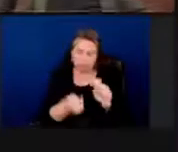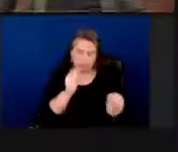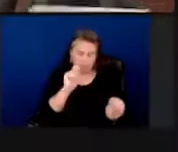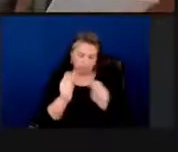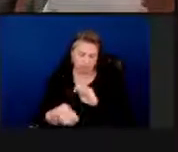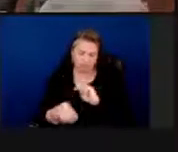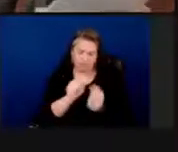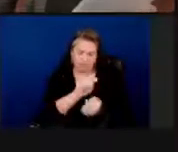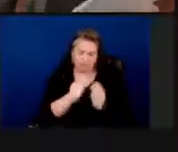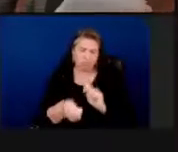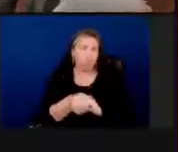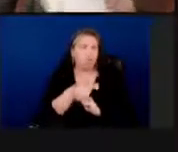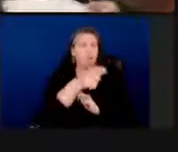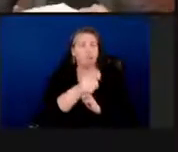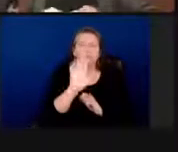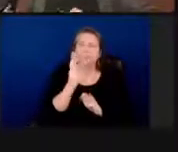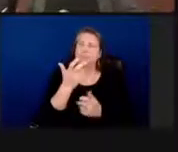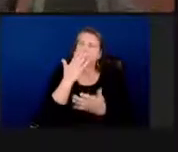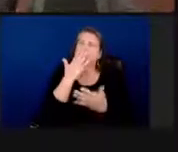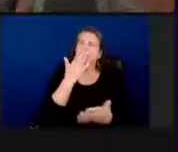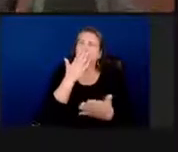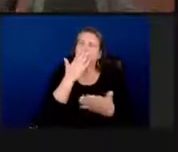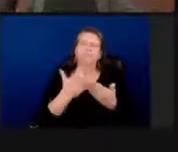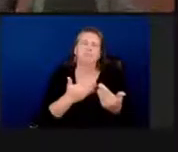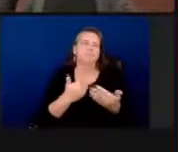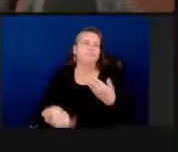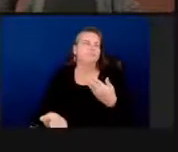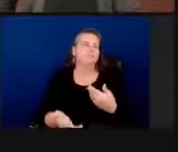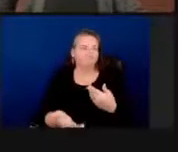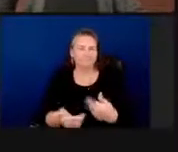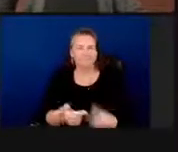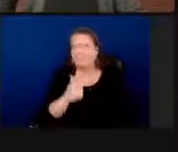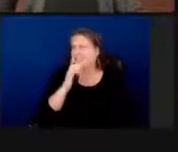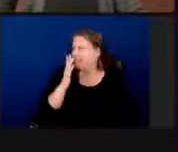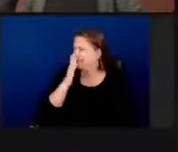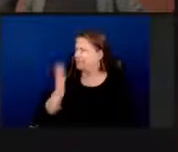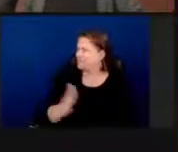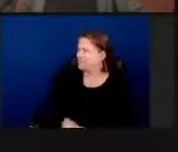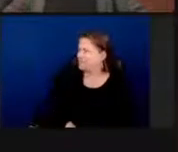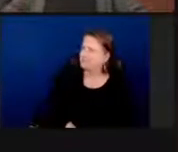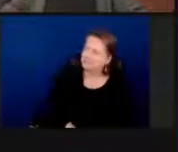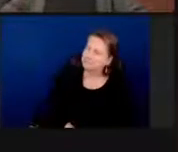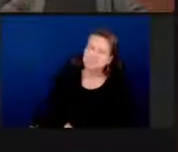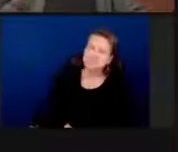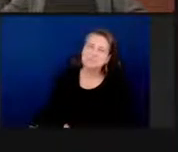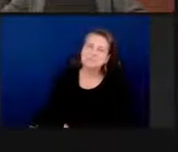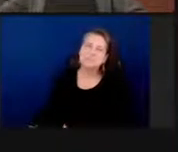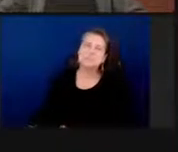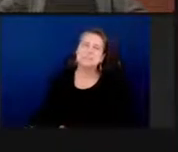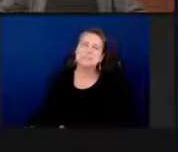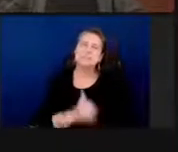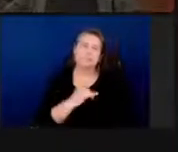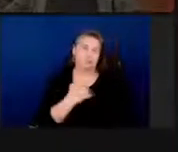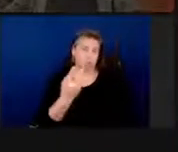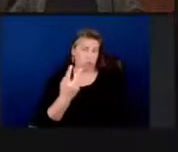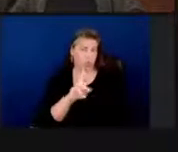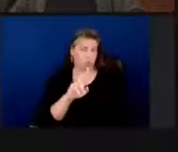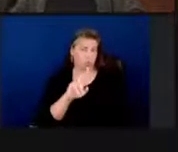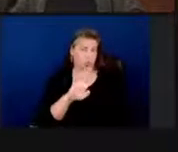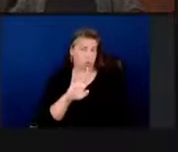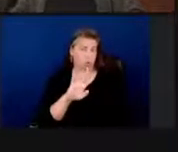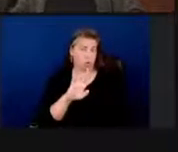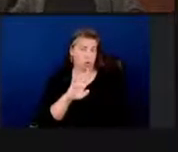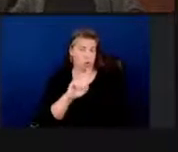kutuwezesha kuelewa mpango huu. Asante kwa kazi nzuri. Nina baadhi ya maswali.